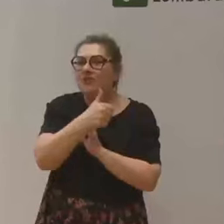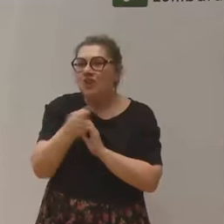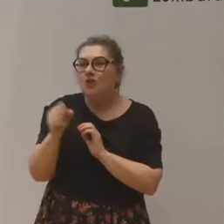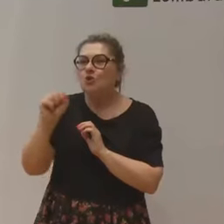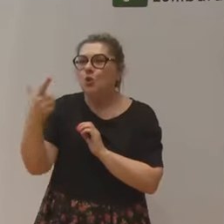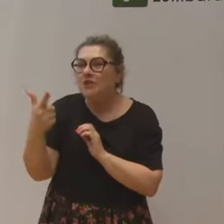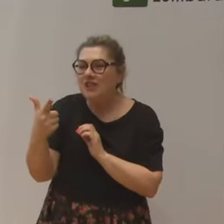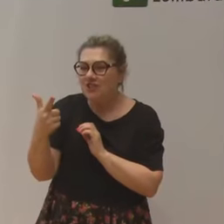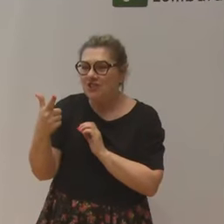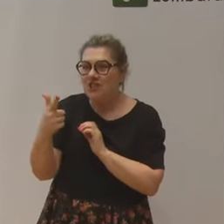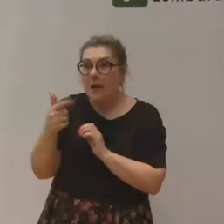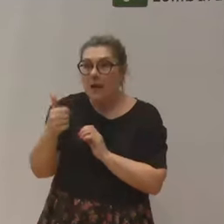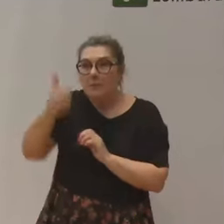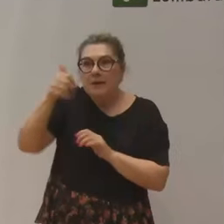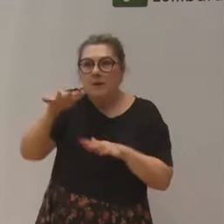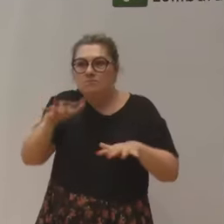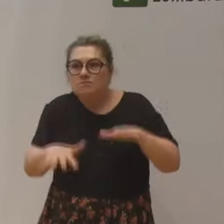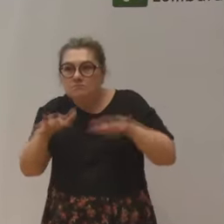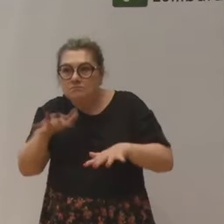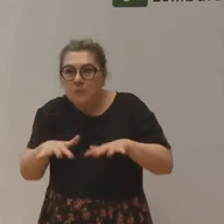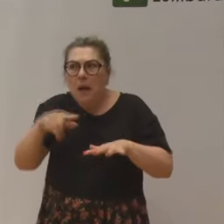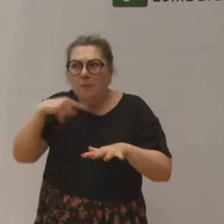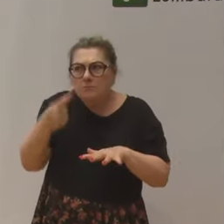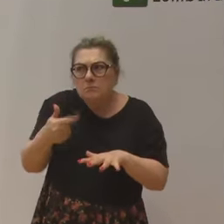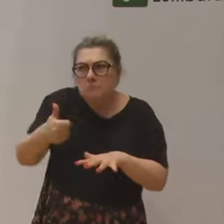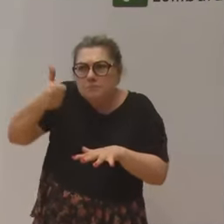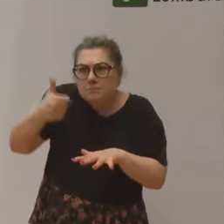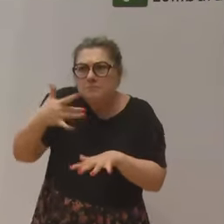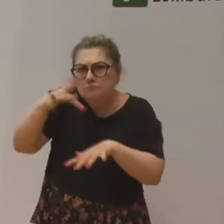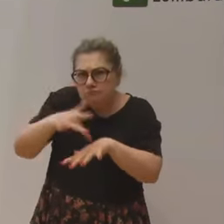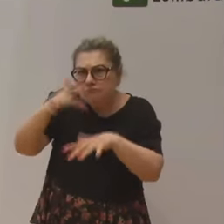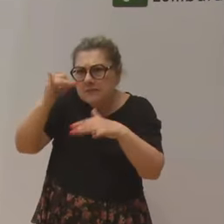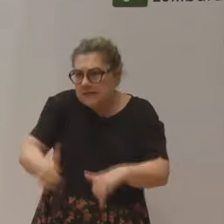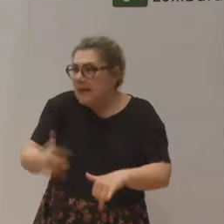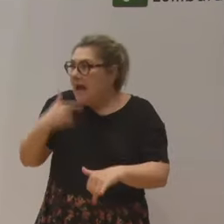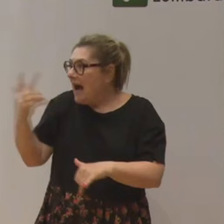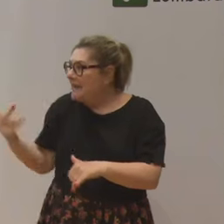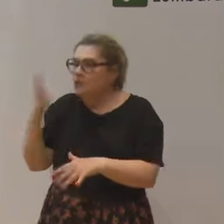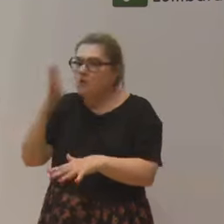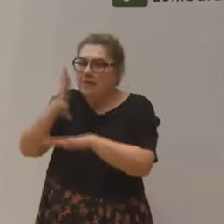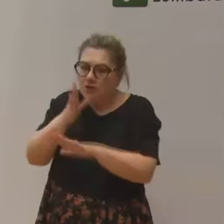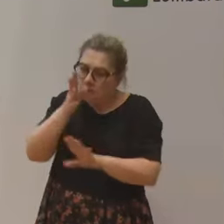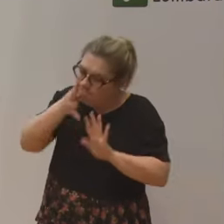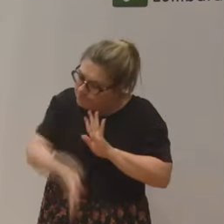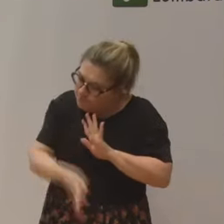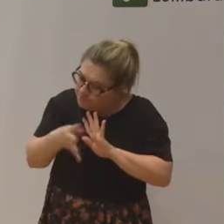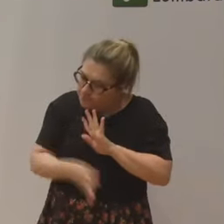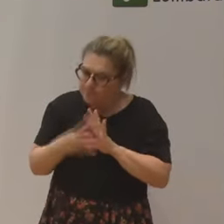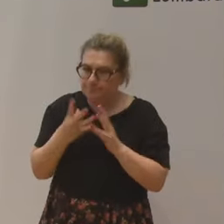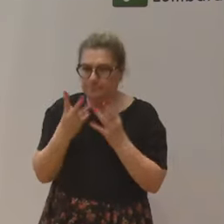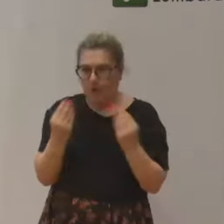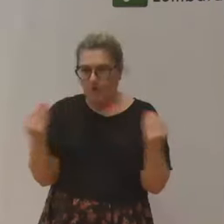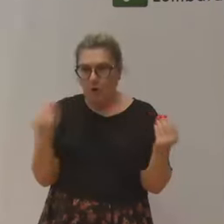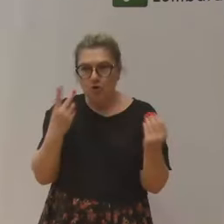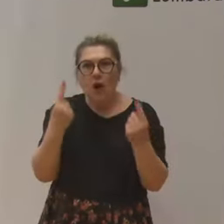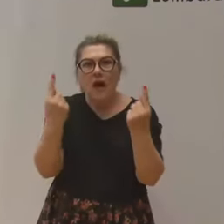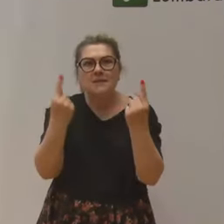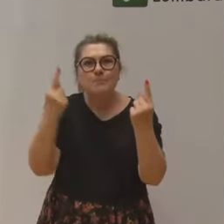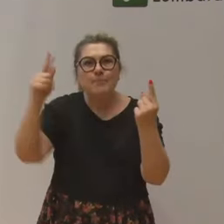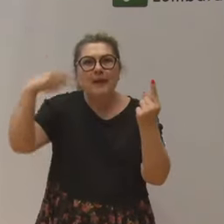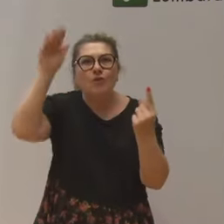prime insomma incertezze, ma anche delle prime applicazioni. Adesso entriamo magari più nel vivo di cosa ci